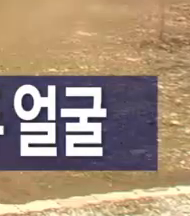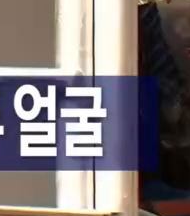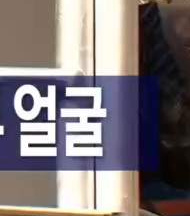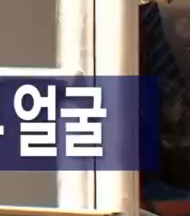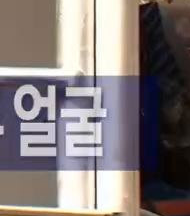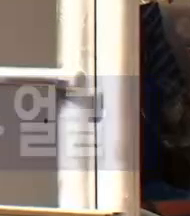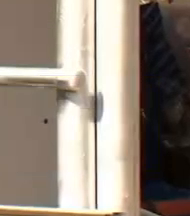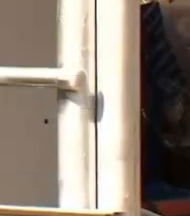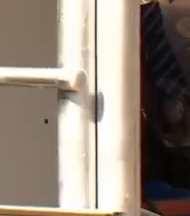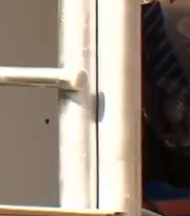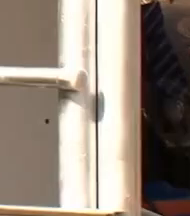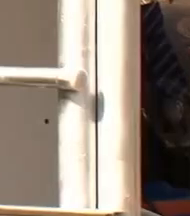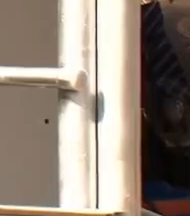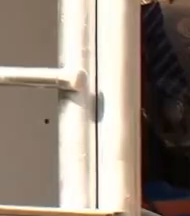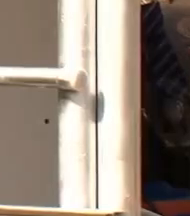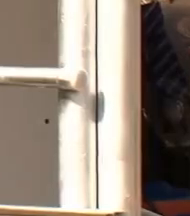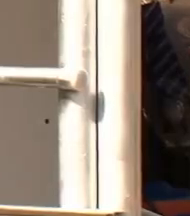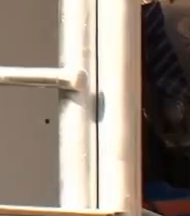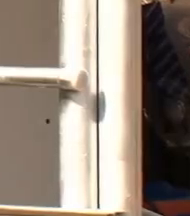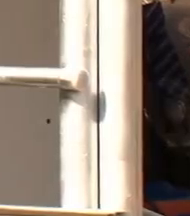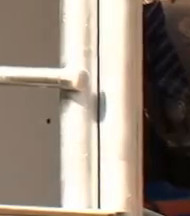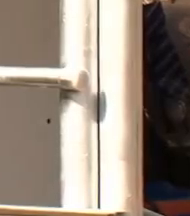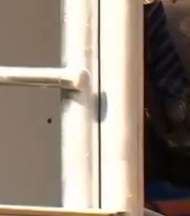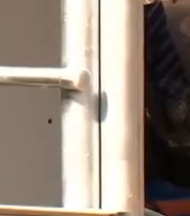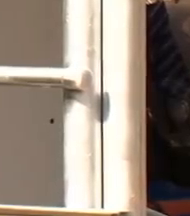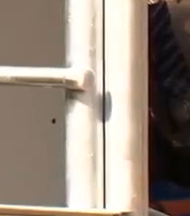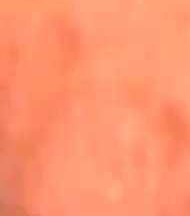것으로 드러났습니다.